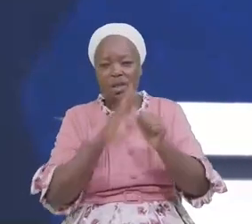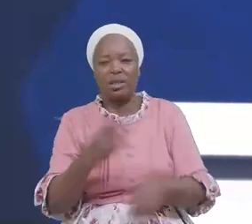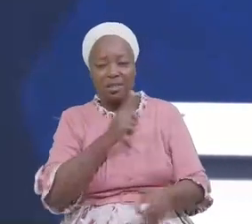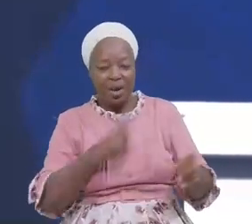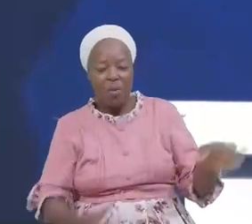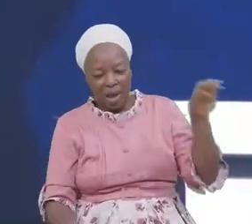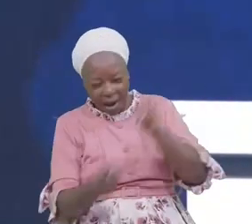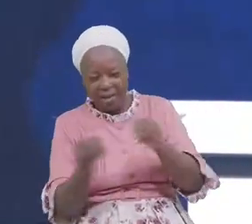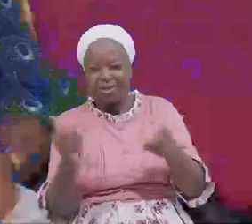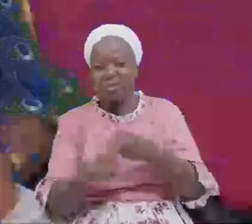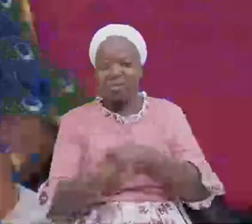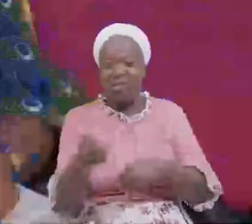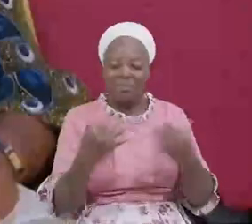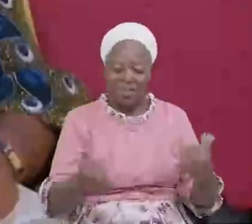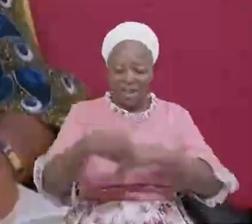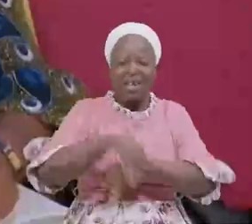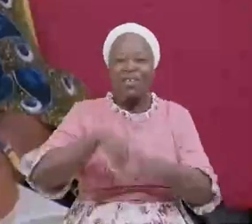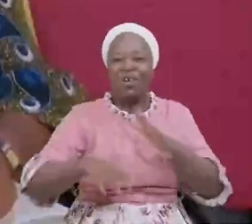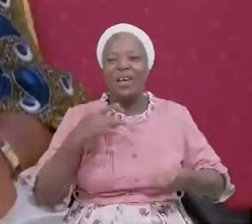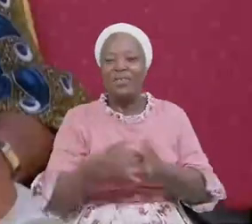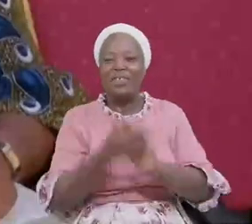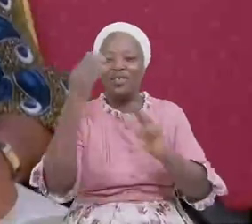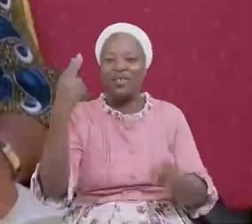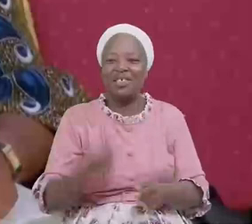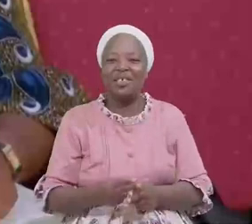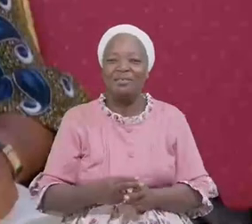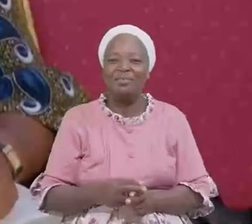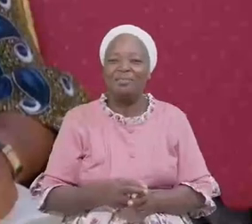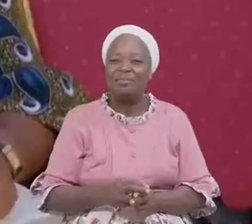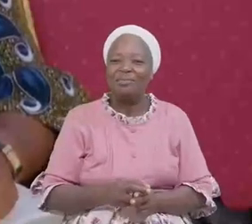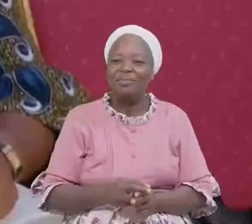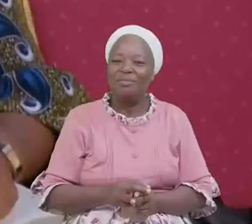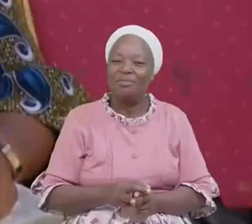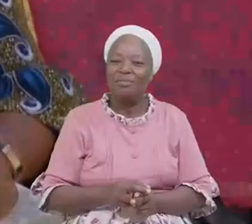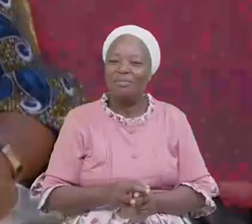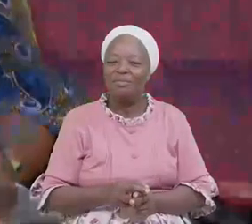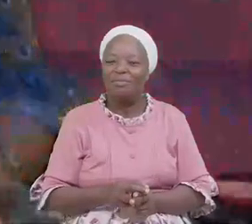va les ajouter, Dieu va les envoyer dans ta vie ce soir.